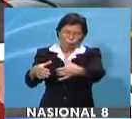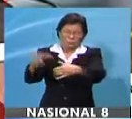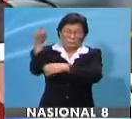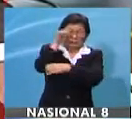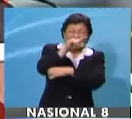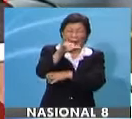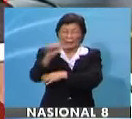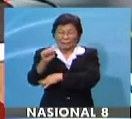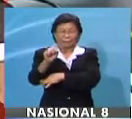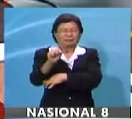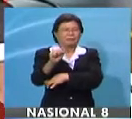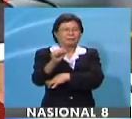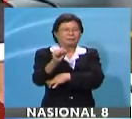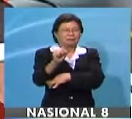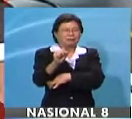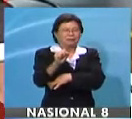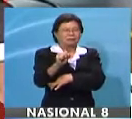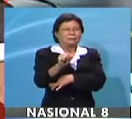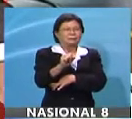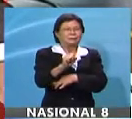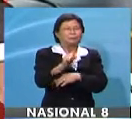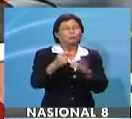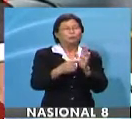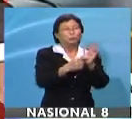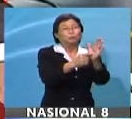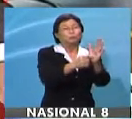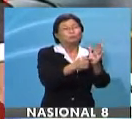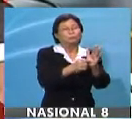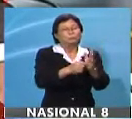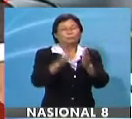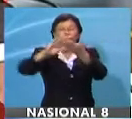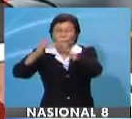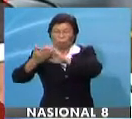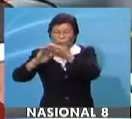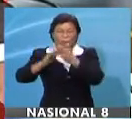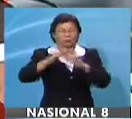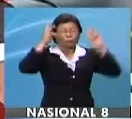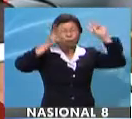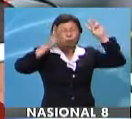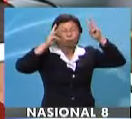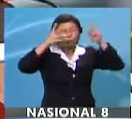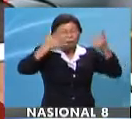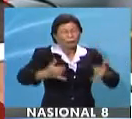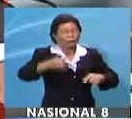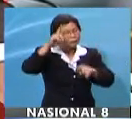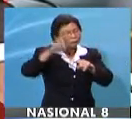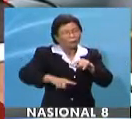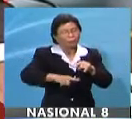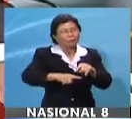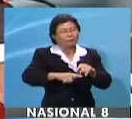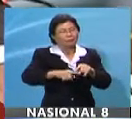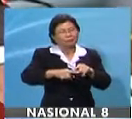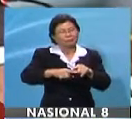terror tactic against local communities and minorities is an acute concern which cannot be easily